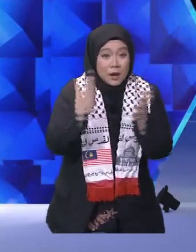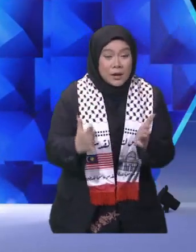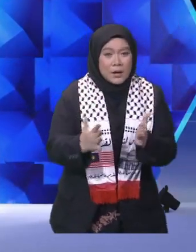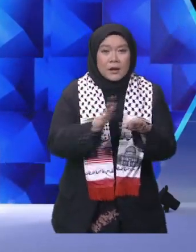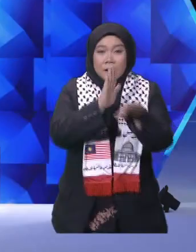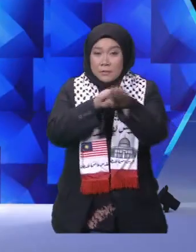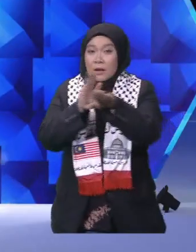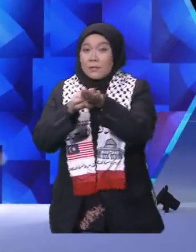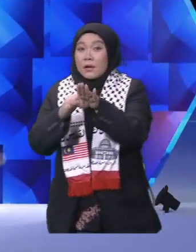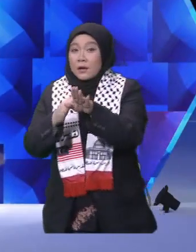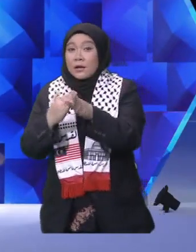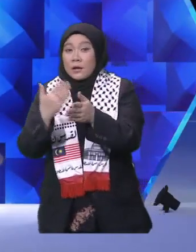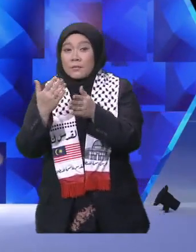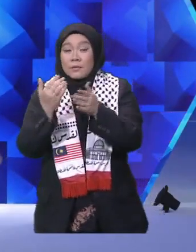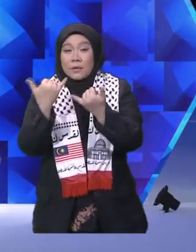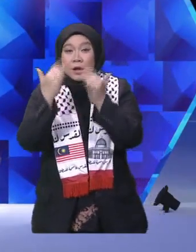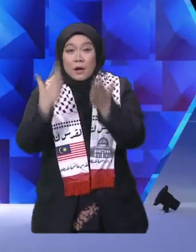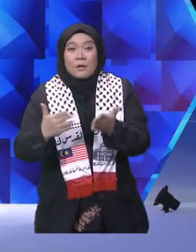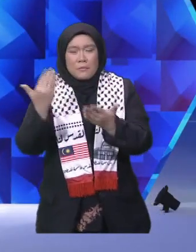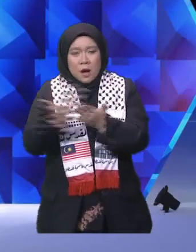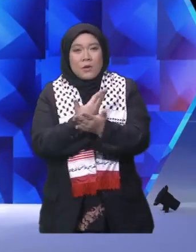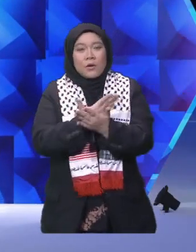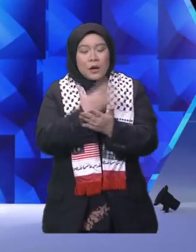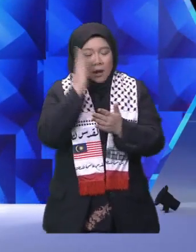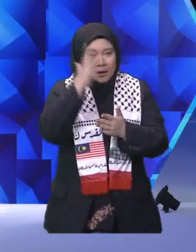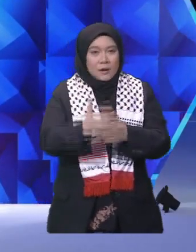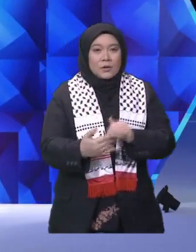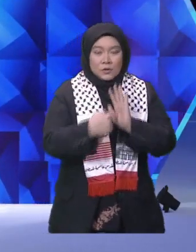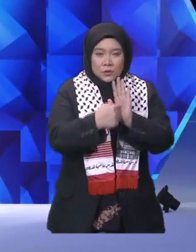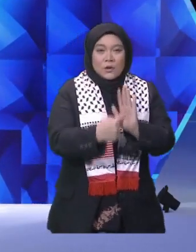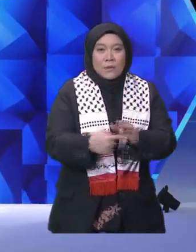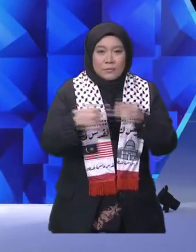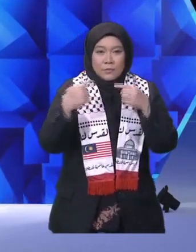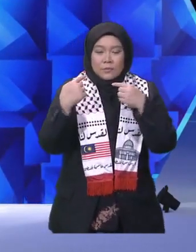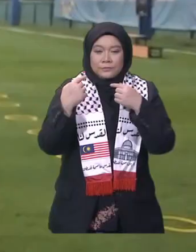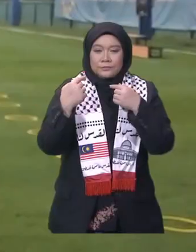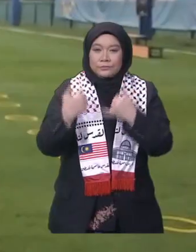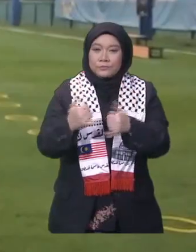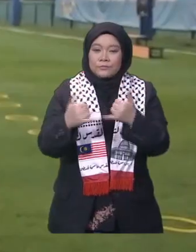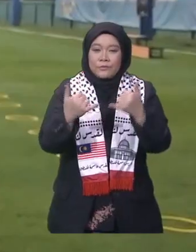yang dipanggil kali ini dapat beraksi dengan gaya permainan yang diterapkan.